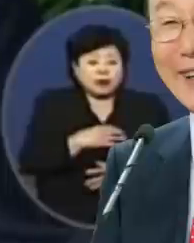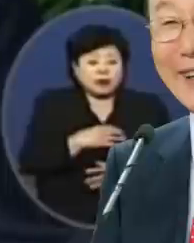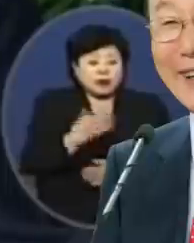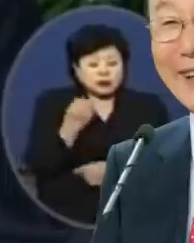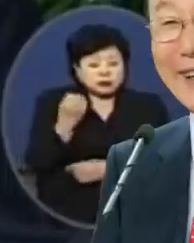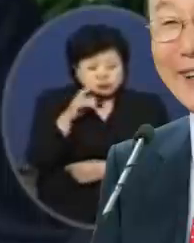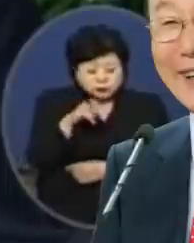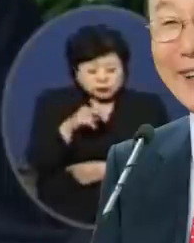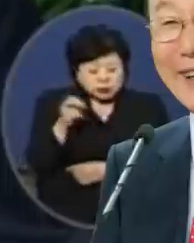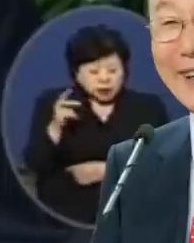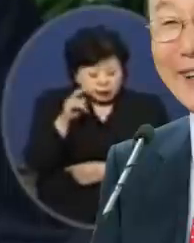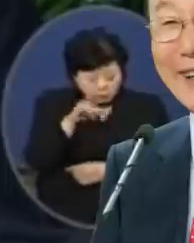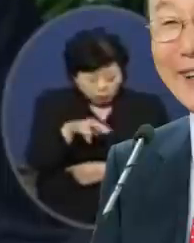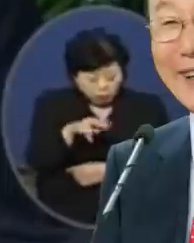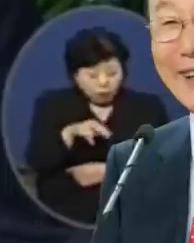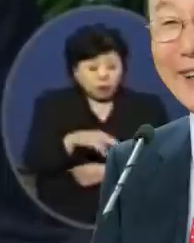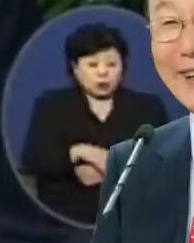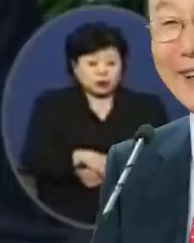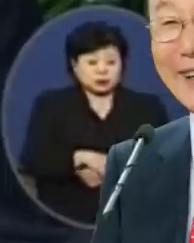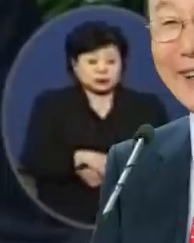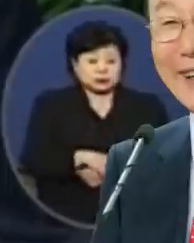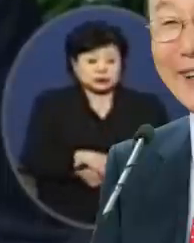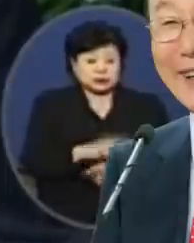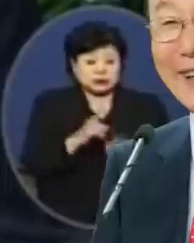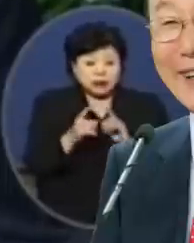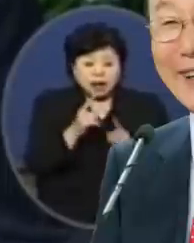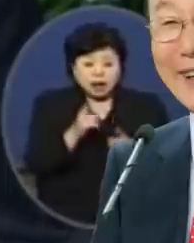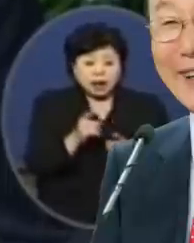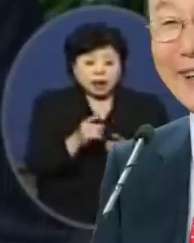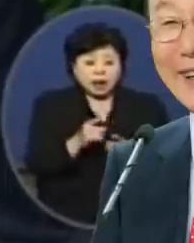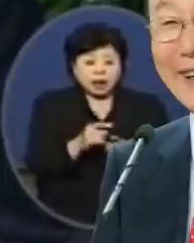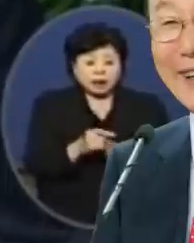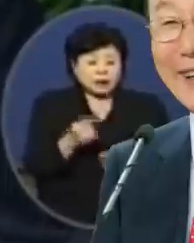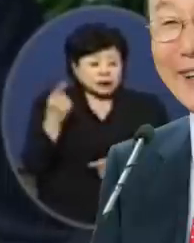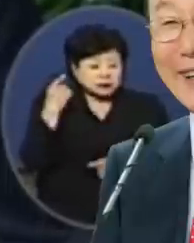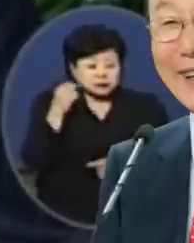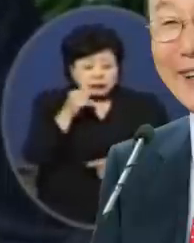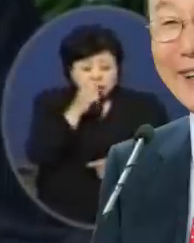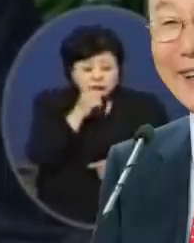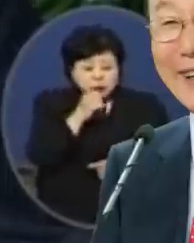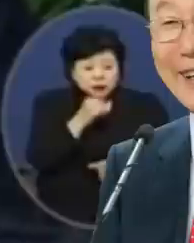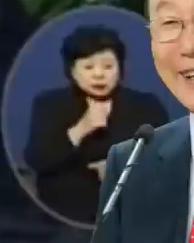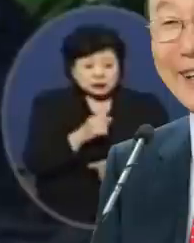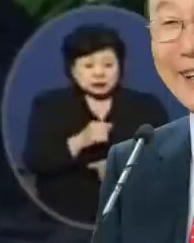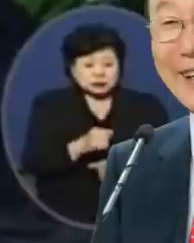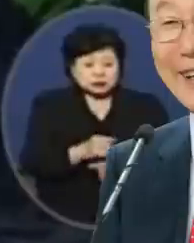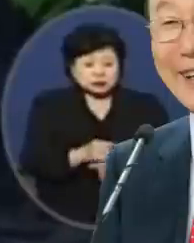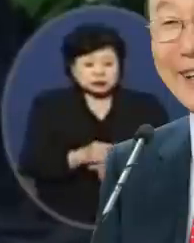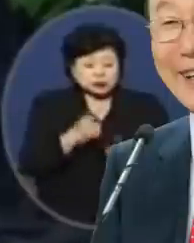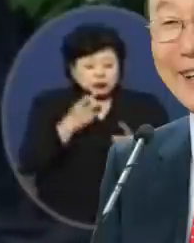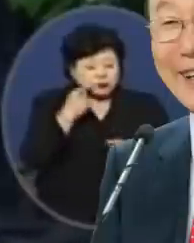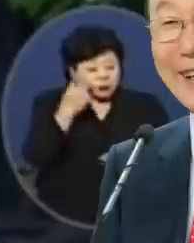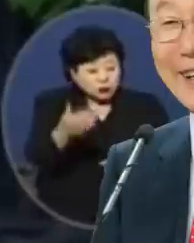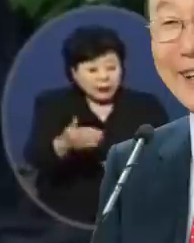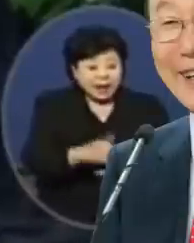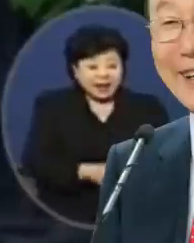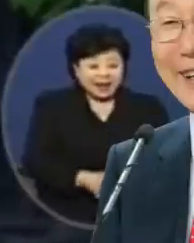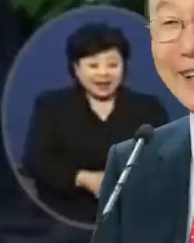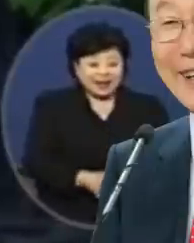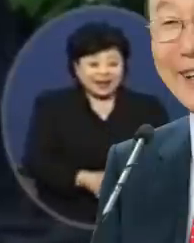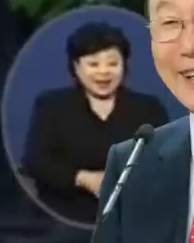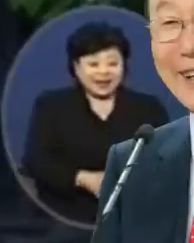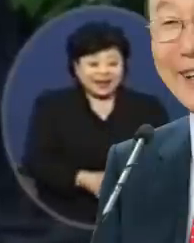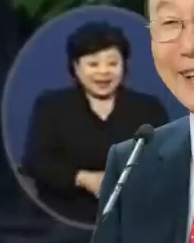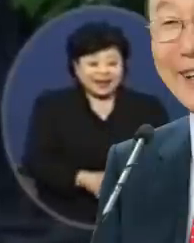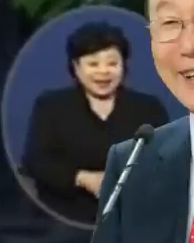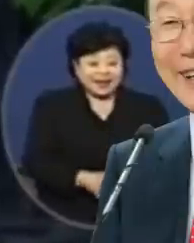신문을 읽거나 텔레비에서 말하는 그 말만 들었으면 좋겠는데 그 말을 듣고 내게 질문을 해봐요. 내가